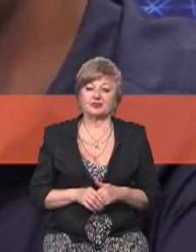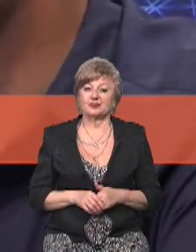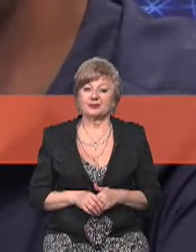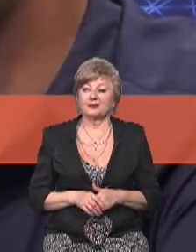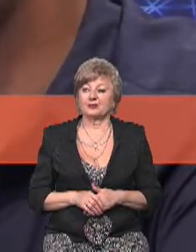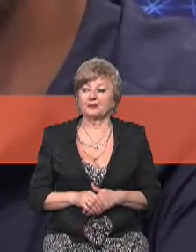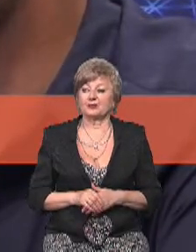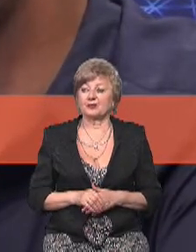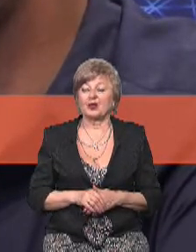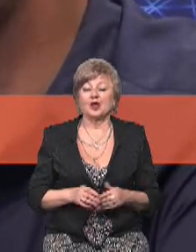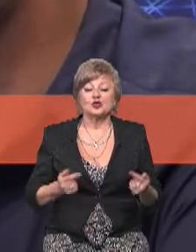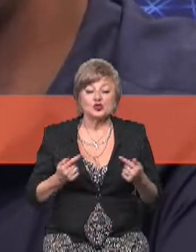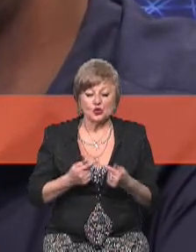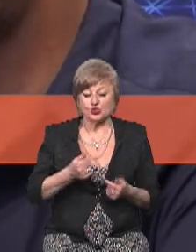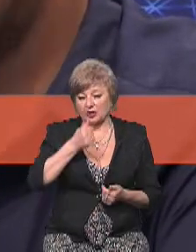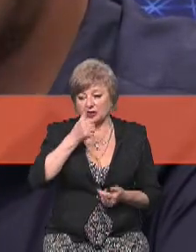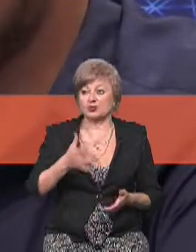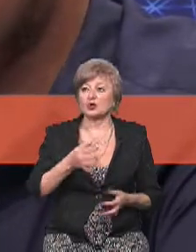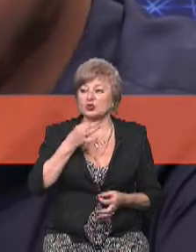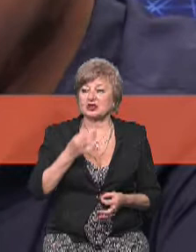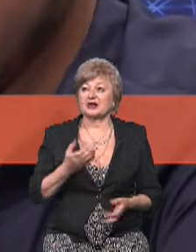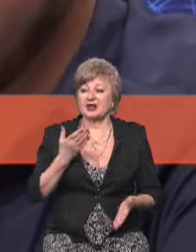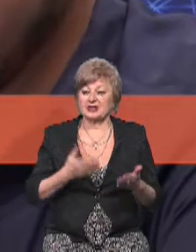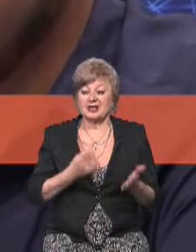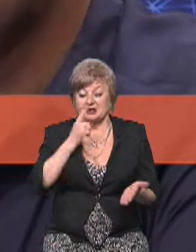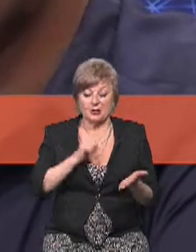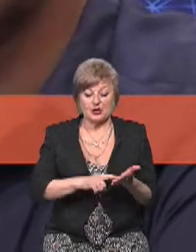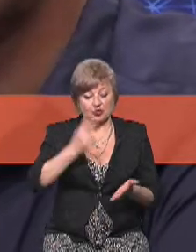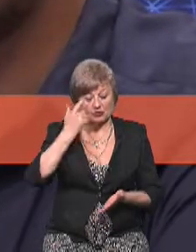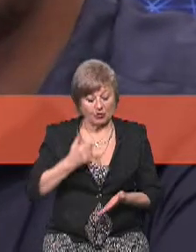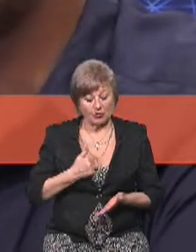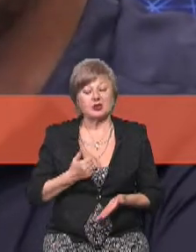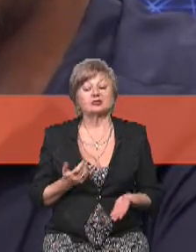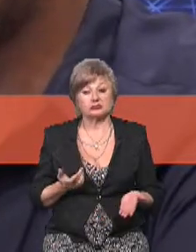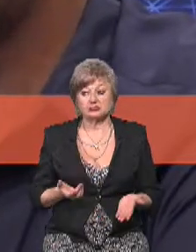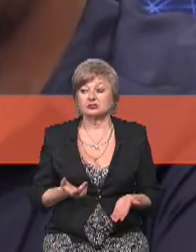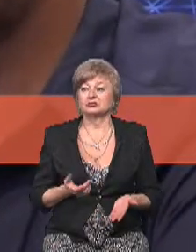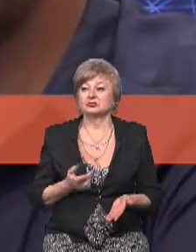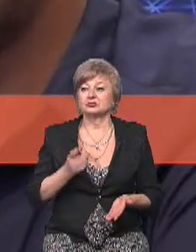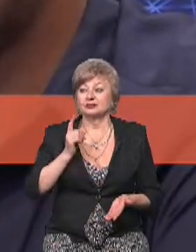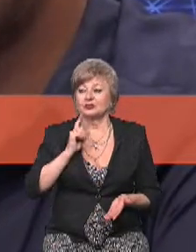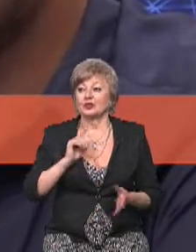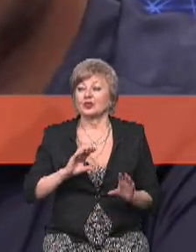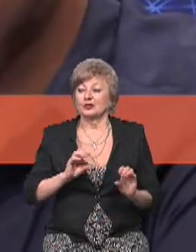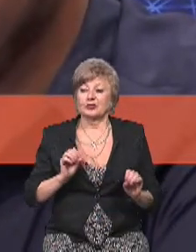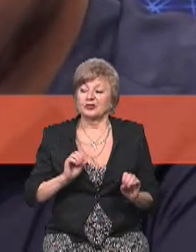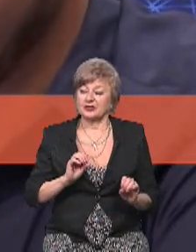Не можу це вам сказати. Якщо нам поступить інформація... Ну, поки що. Поки що ні. На